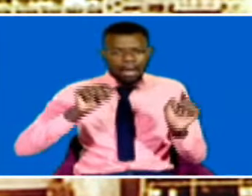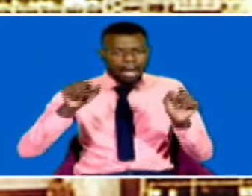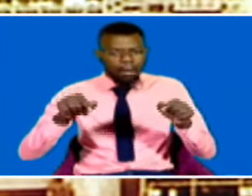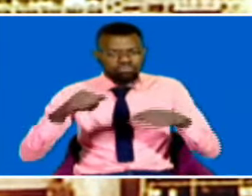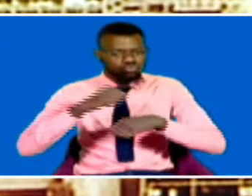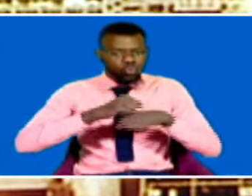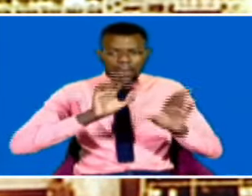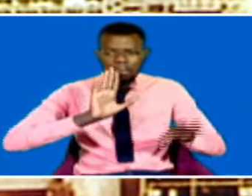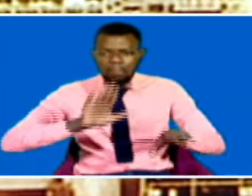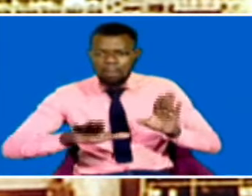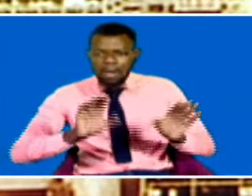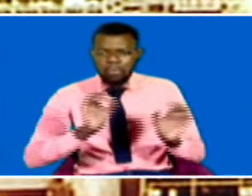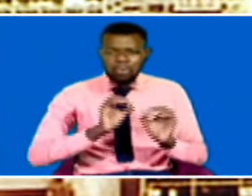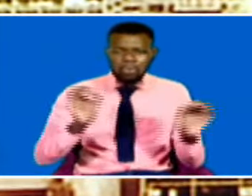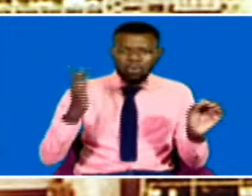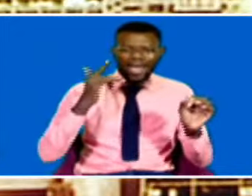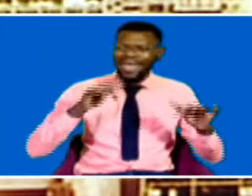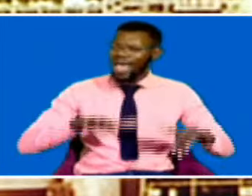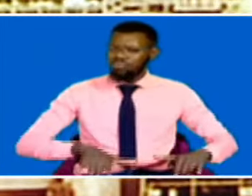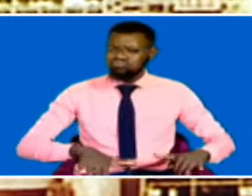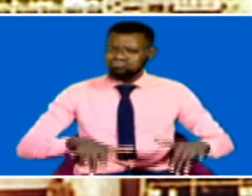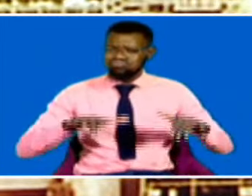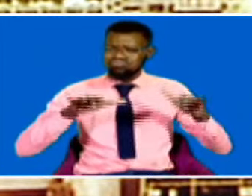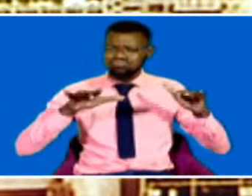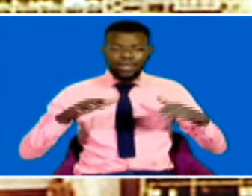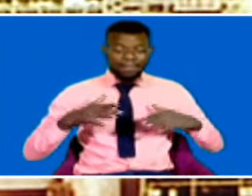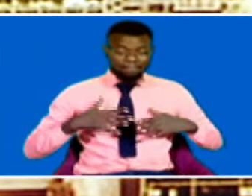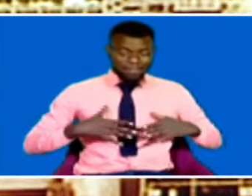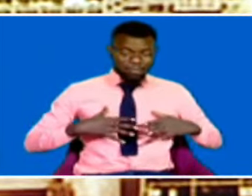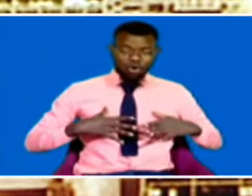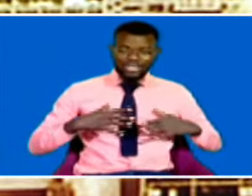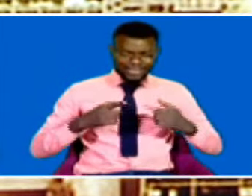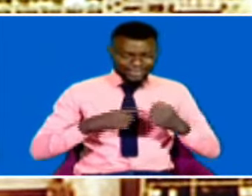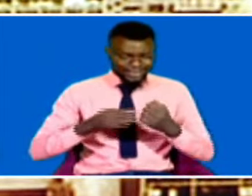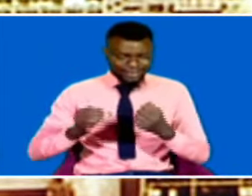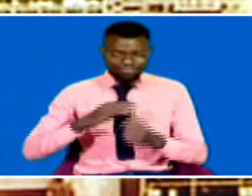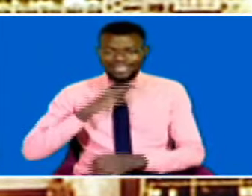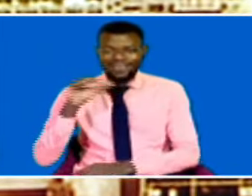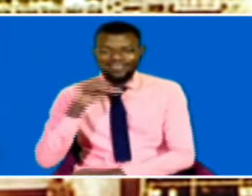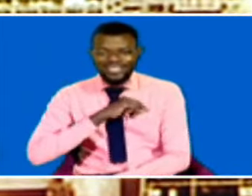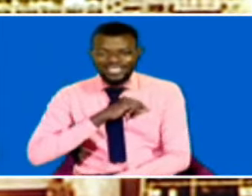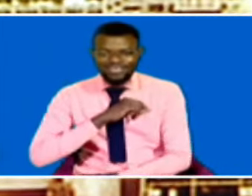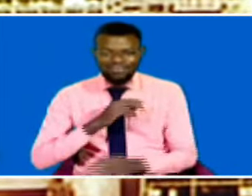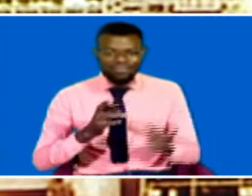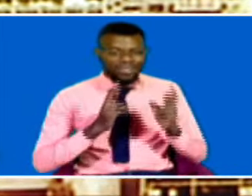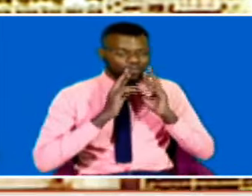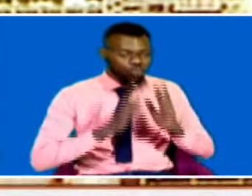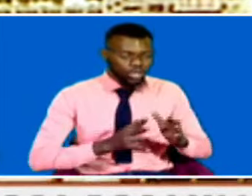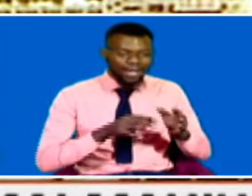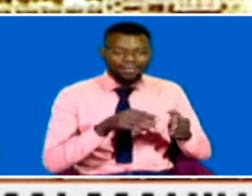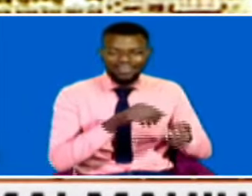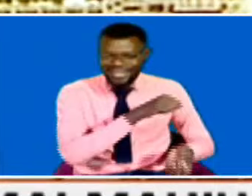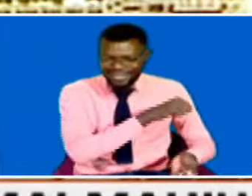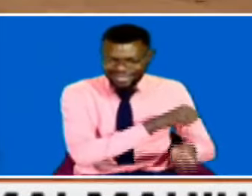huo uliosababisha maafa zaidi ya watu 60. Mwanahabari Innocent Ogaro anaarifu zaidi.